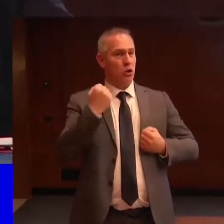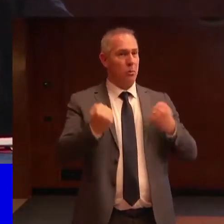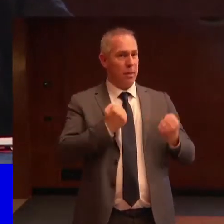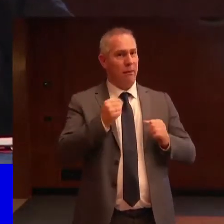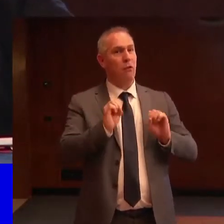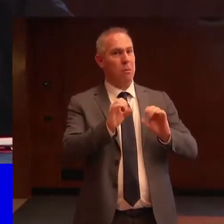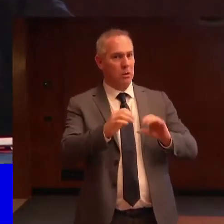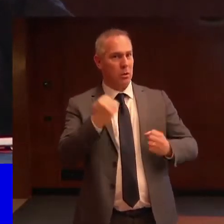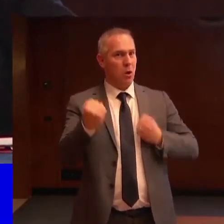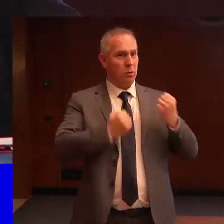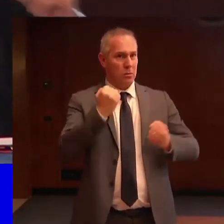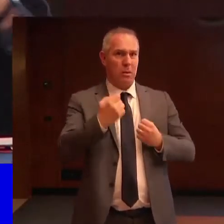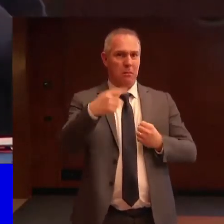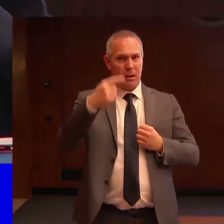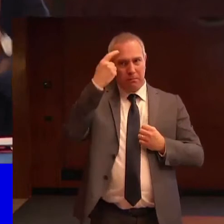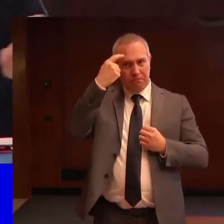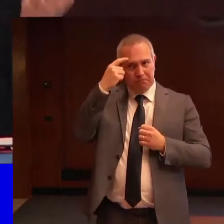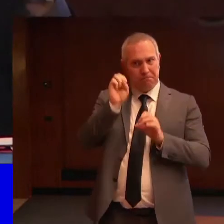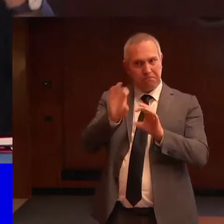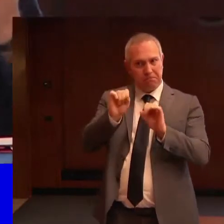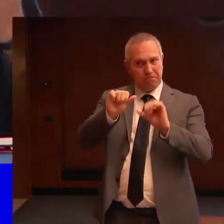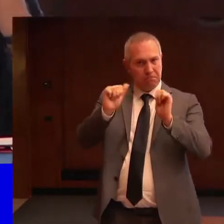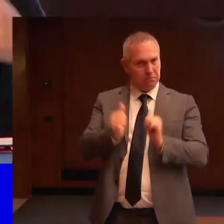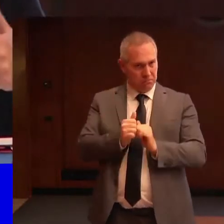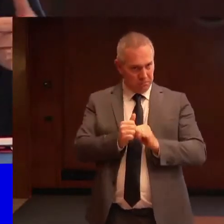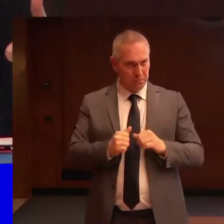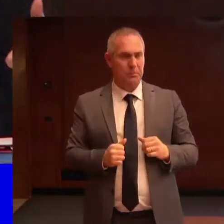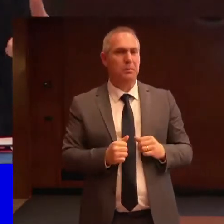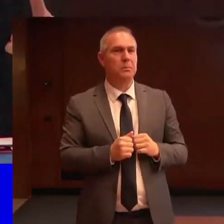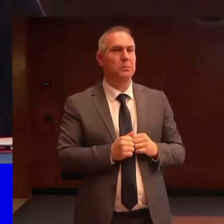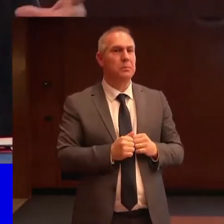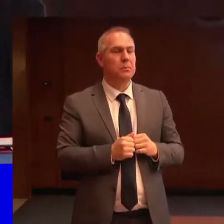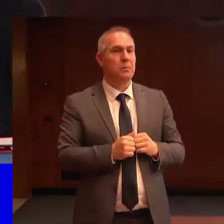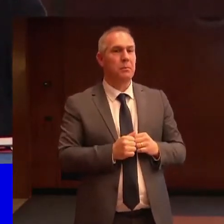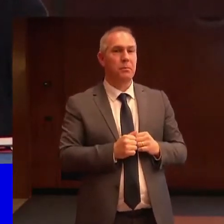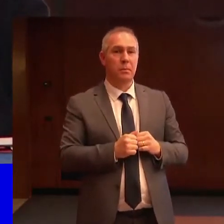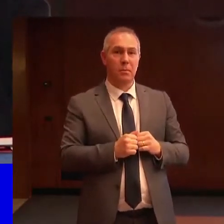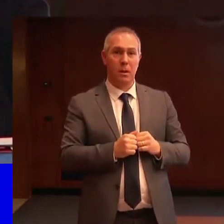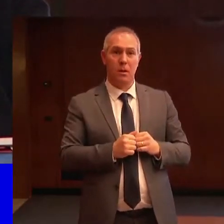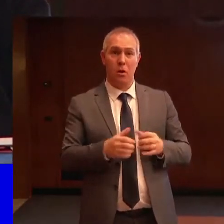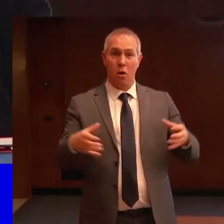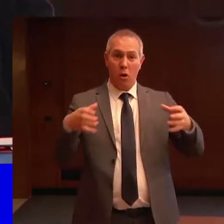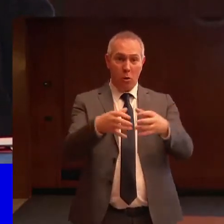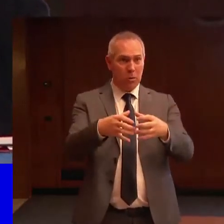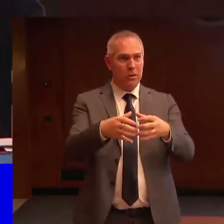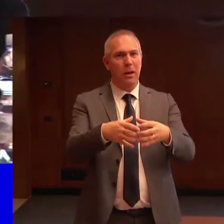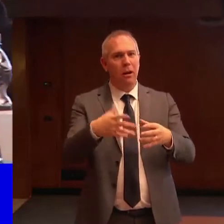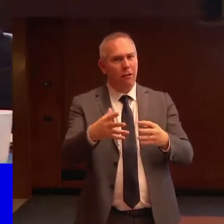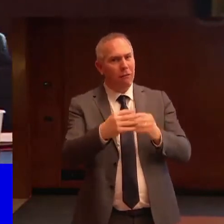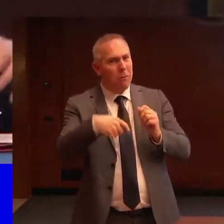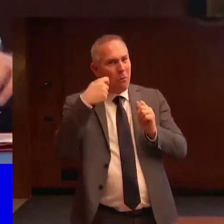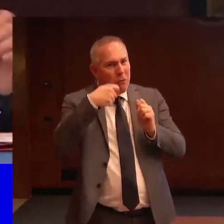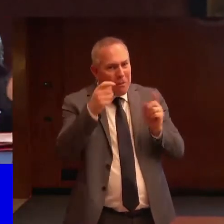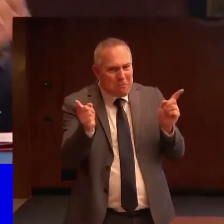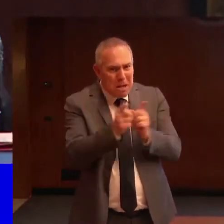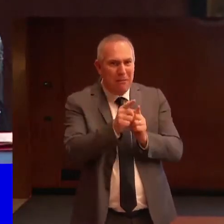in intellettive. Bene, questa comunità ha realizzato un cortometraggio 20 minuti